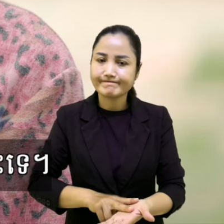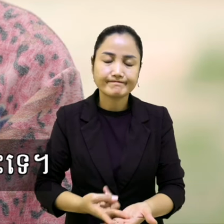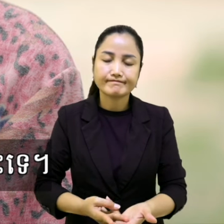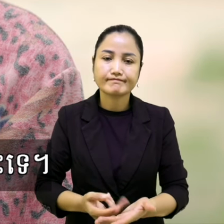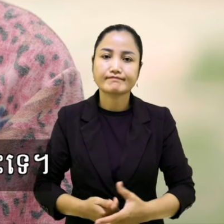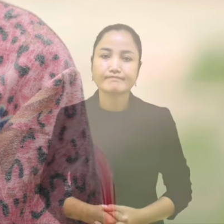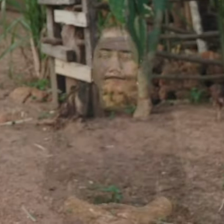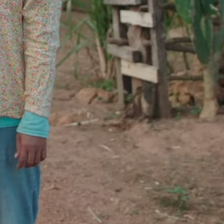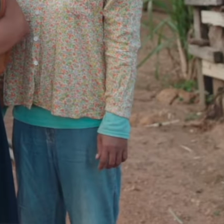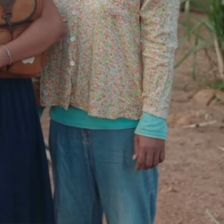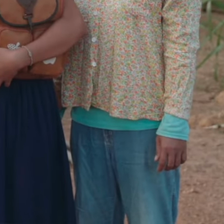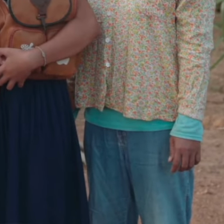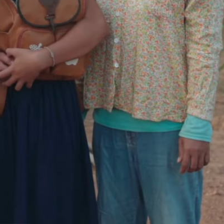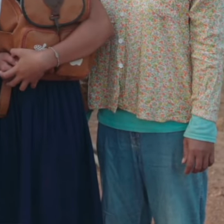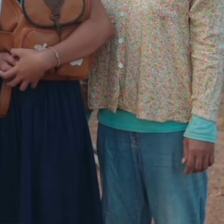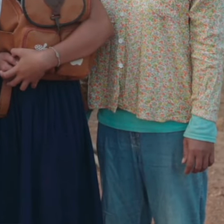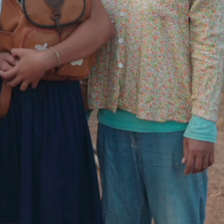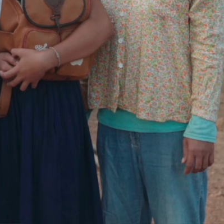quá bọt ban đây gì